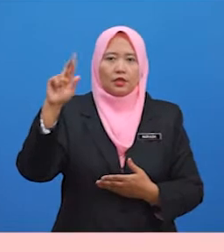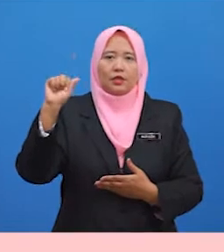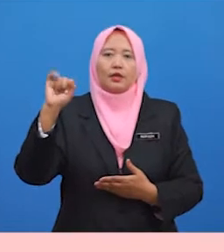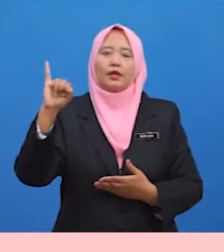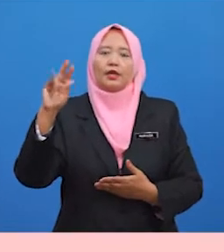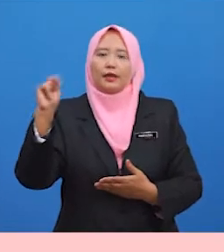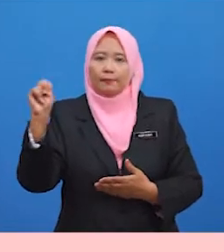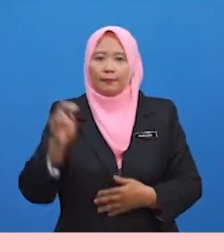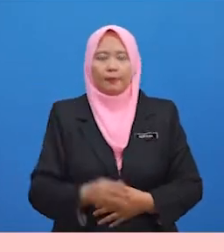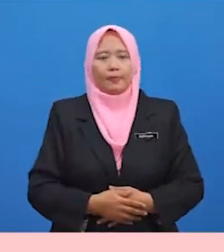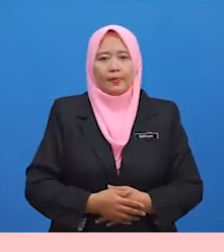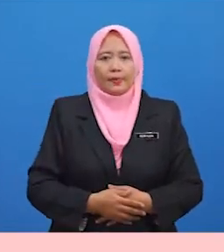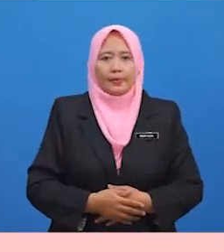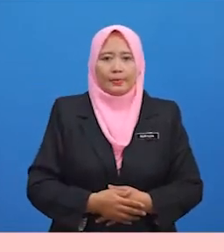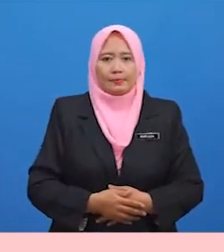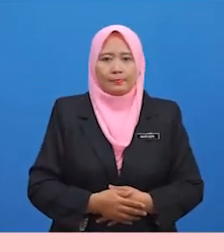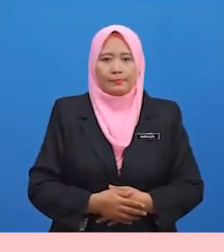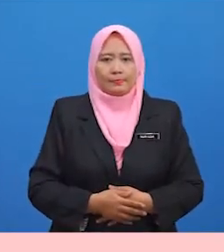Tahniah pelajar-pelajar.